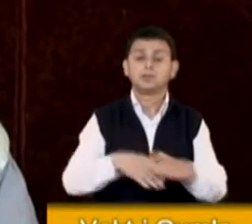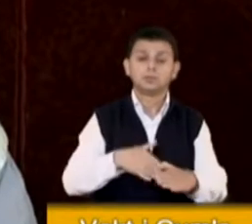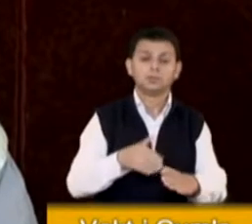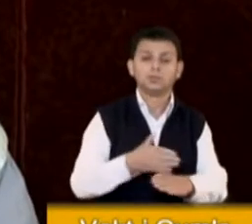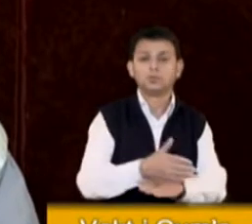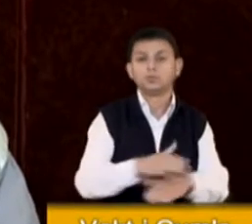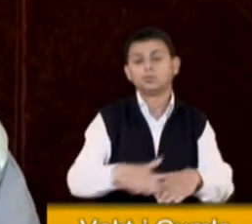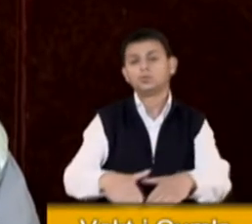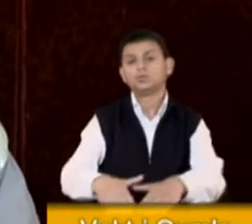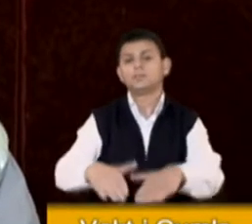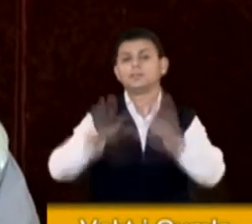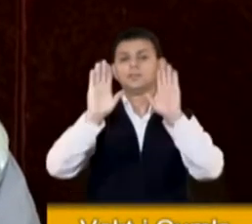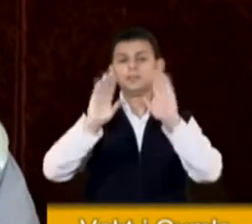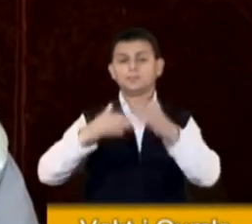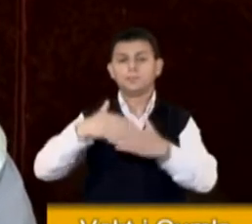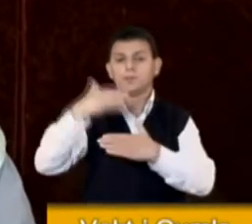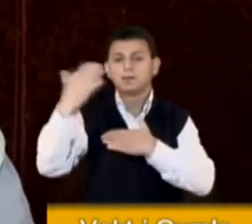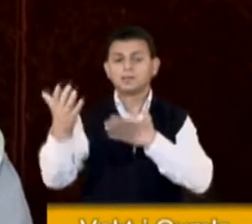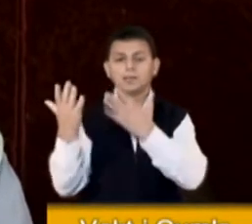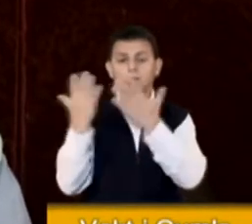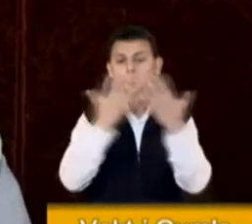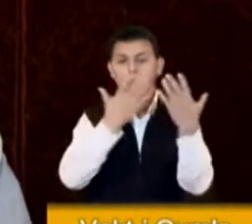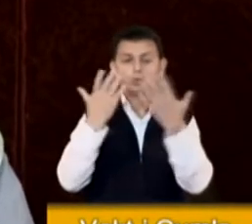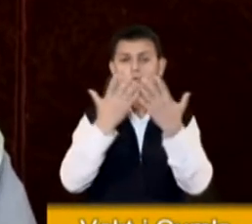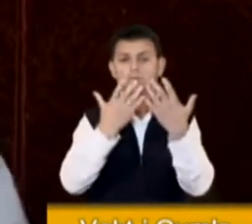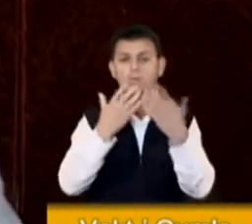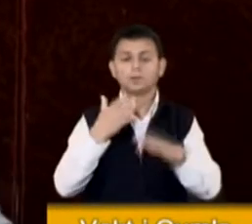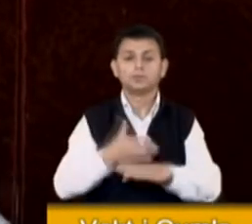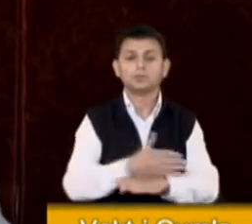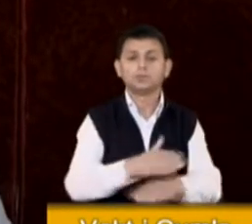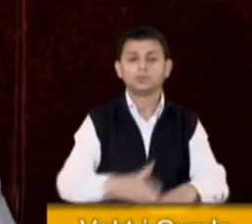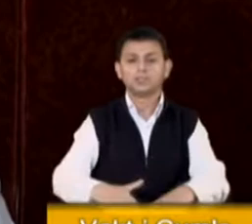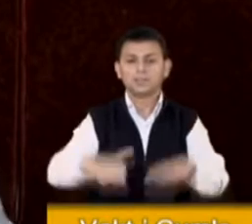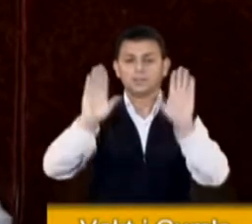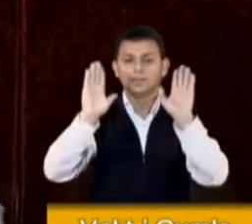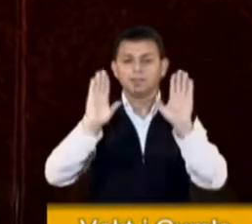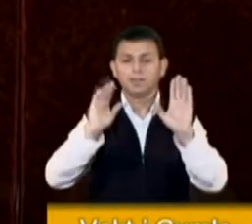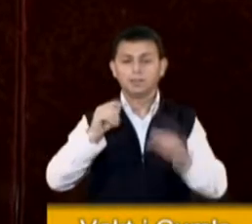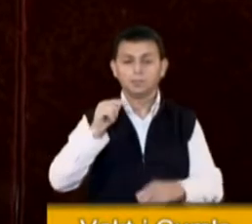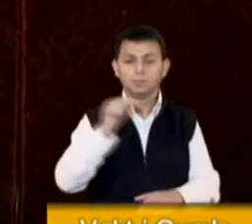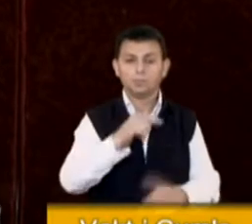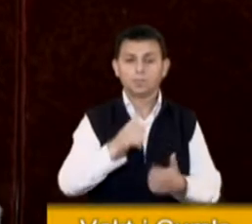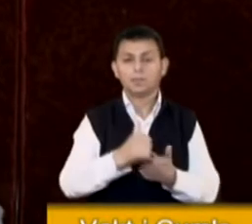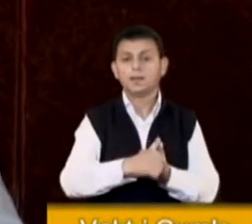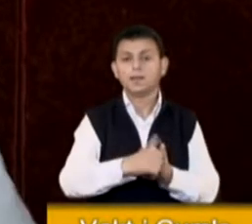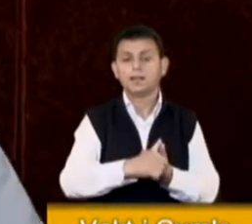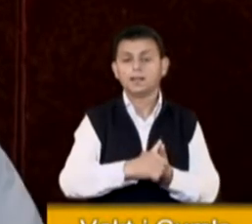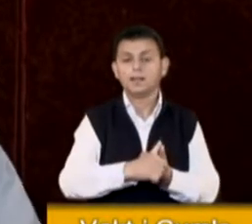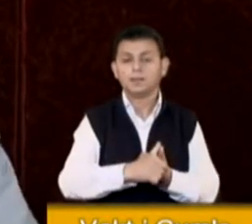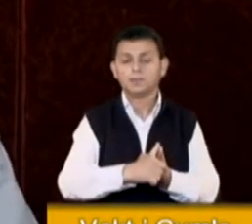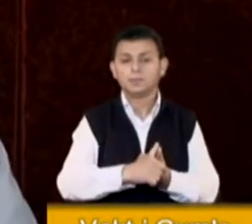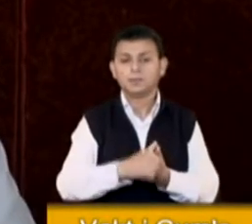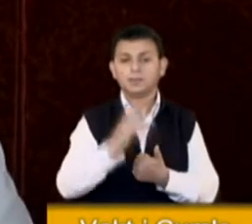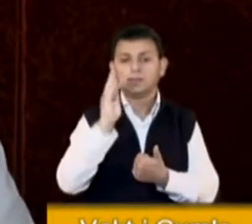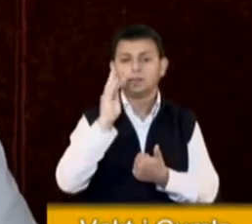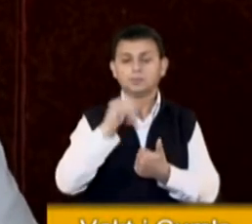ve küfre kadar varan şeyleri okunmak suretiyle tedavi olmaya kalkışmayacak. Böyle deyince hanımı, Abdullah